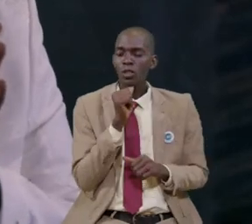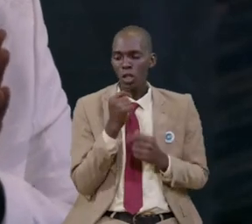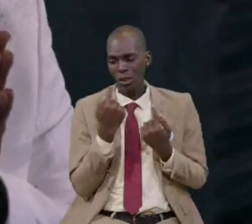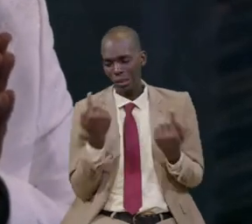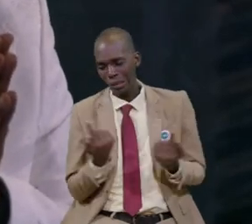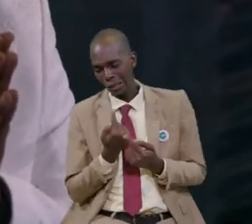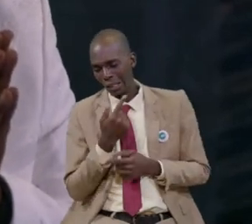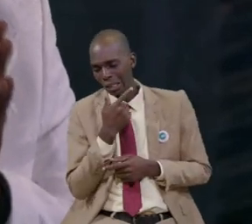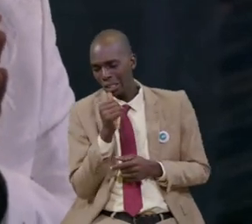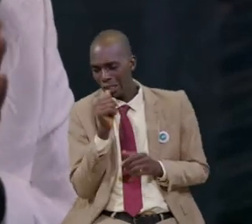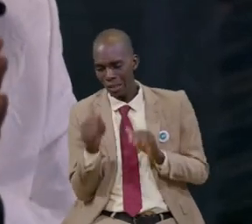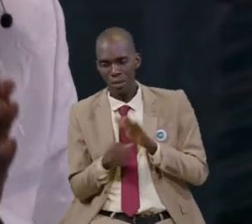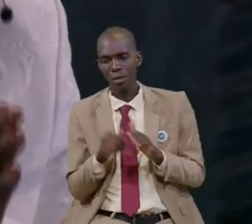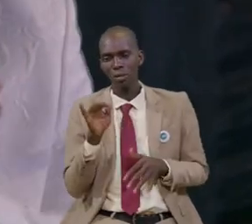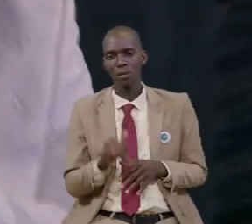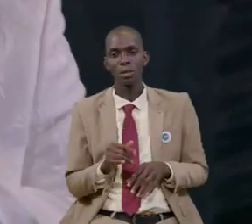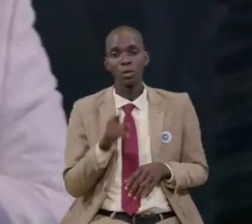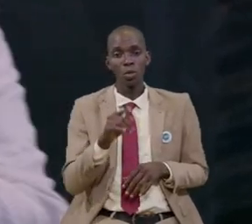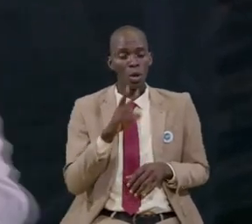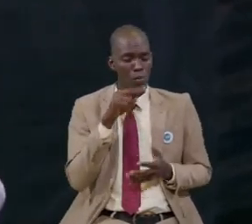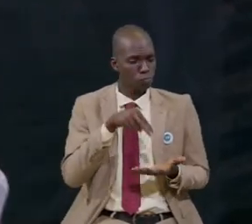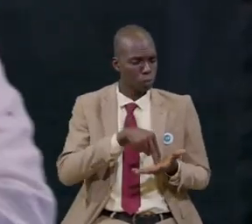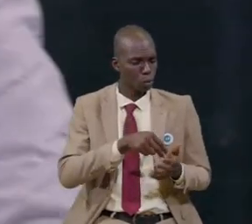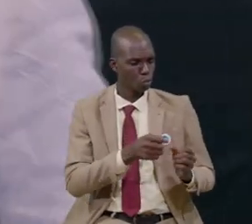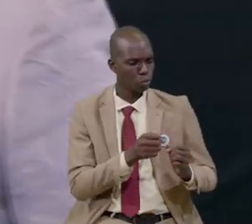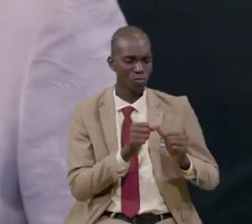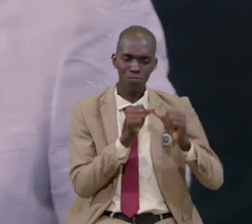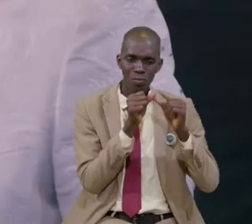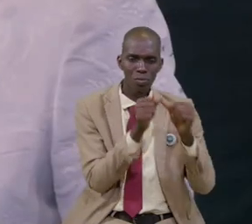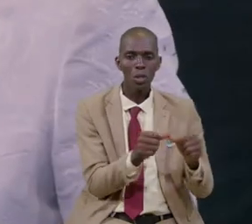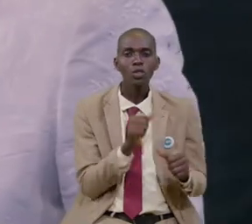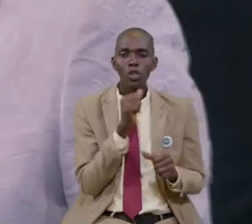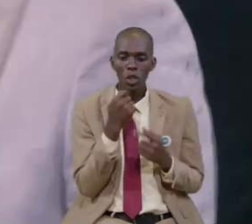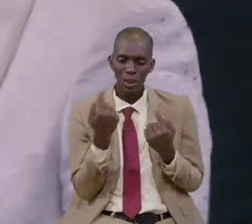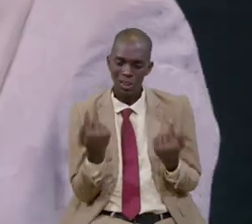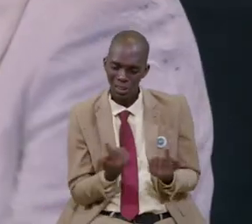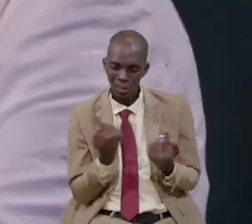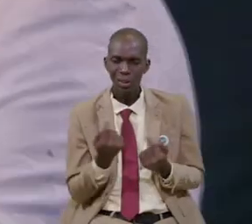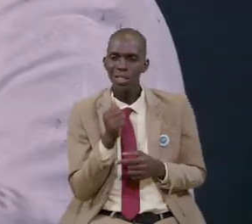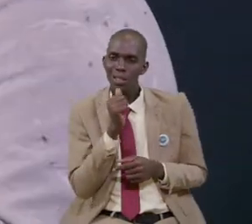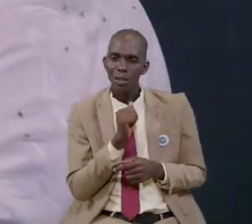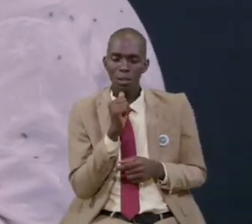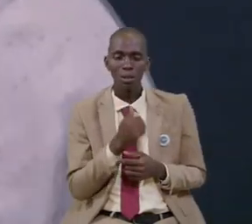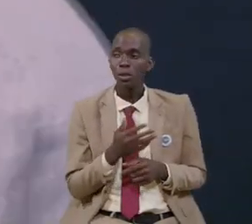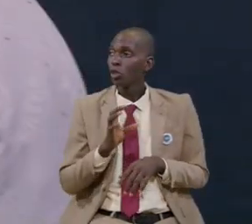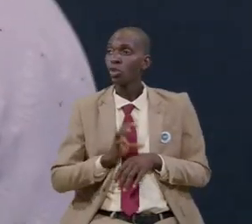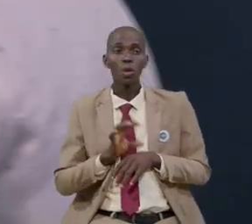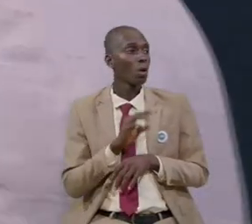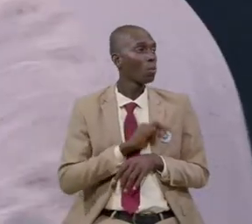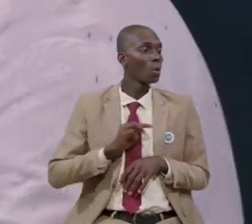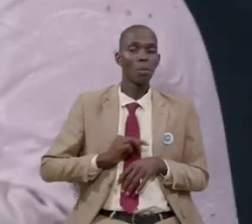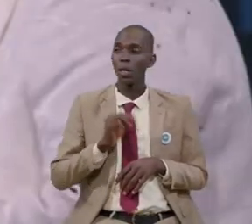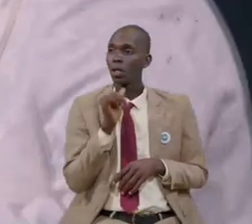secrètement. Tu es ferme, tu ne pèches pas secrètement. Oui, les gens de notre église ne sont